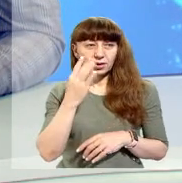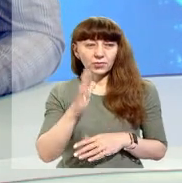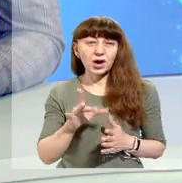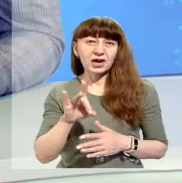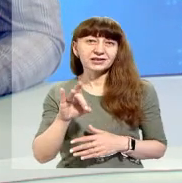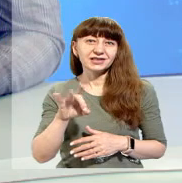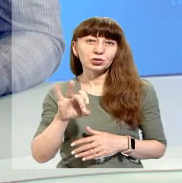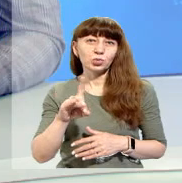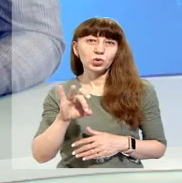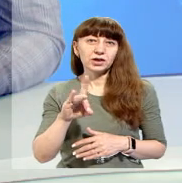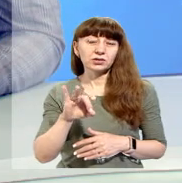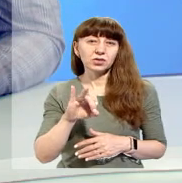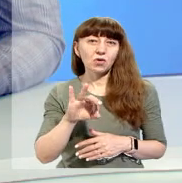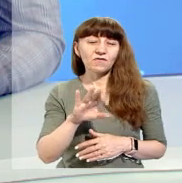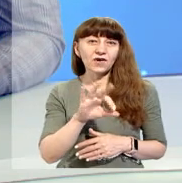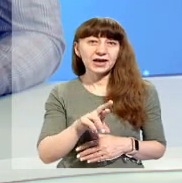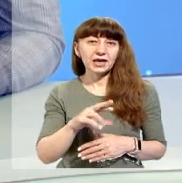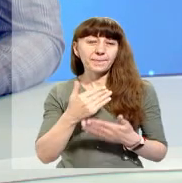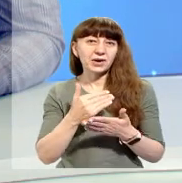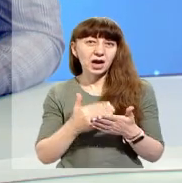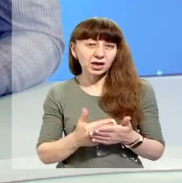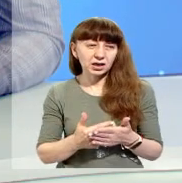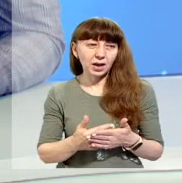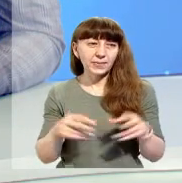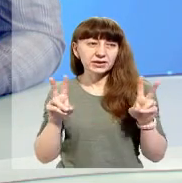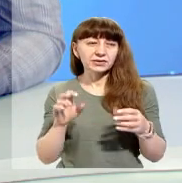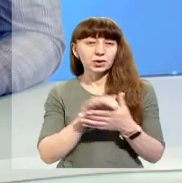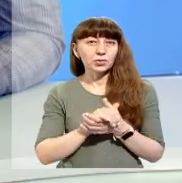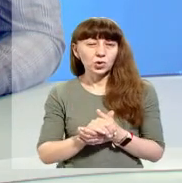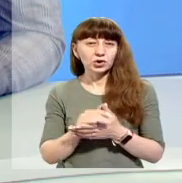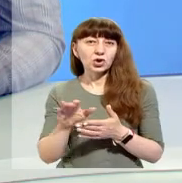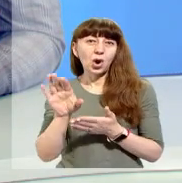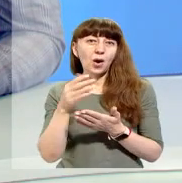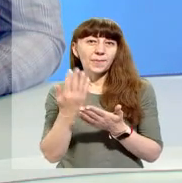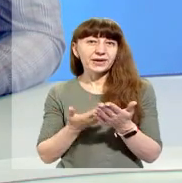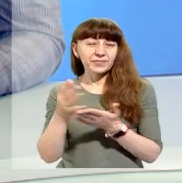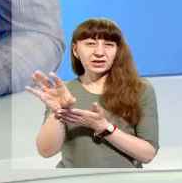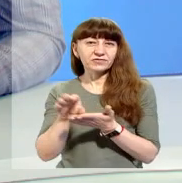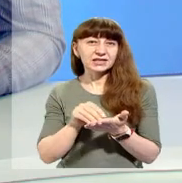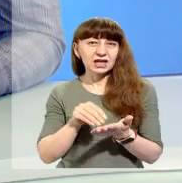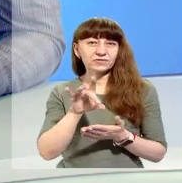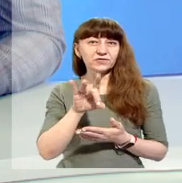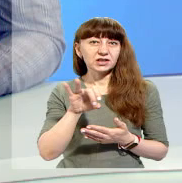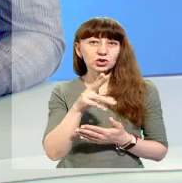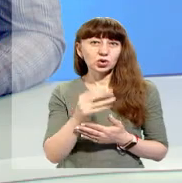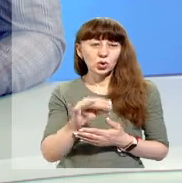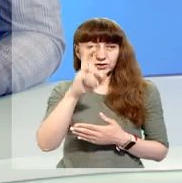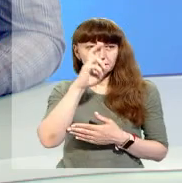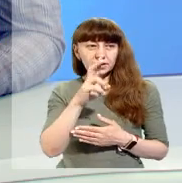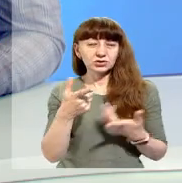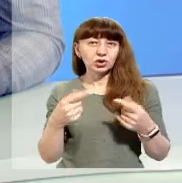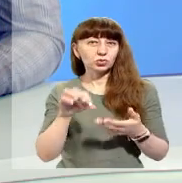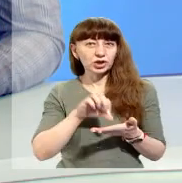атты буллингке қарсы бағдарлама енгізіледі. Бұл жоба Финляндия елінің тәжірибесінен алынып отыр. Бұған оқушылар ғана емес, мұғалімдер мен ата-ана